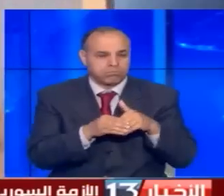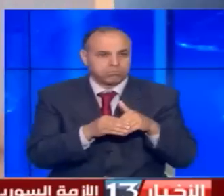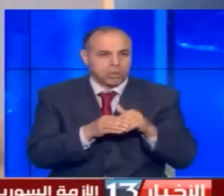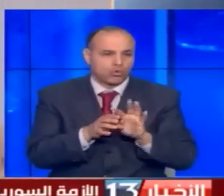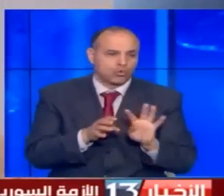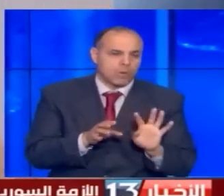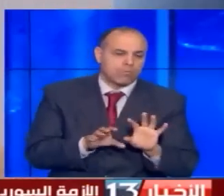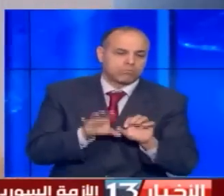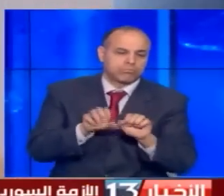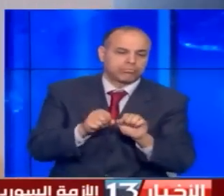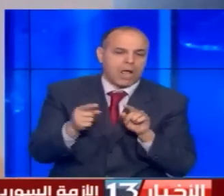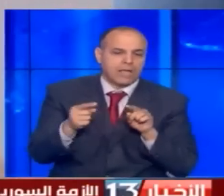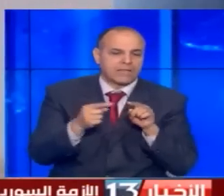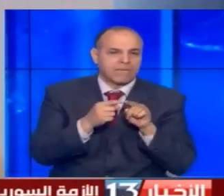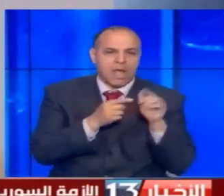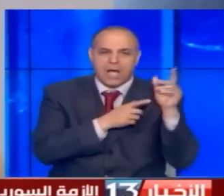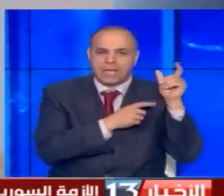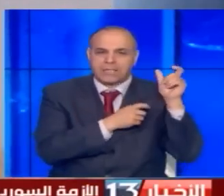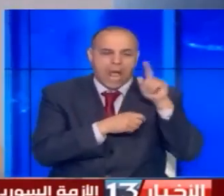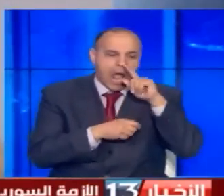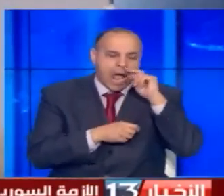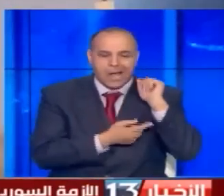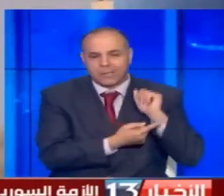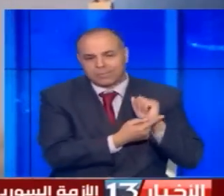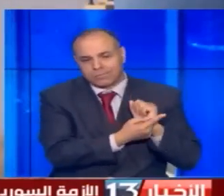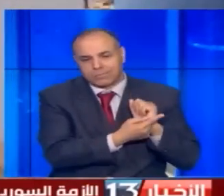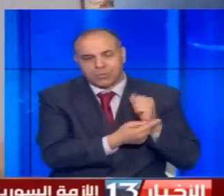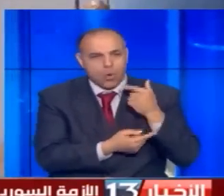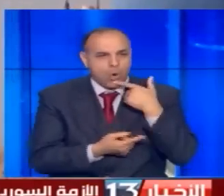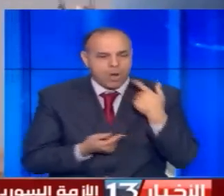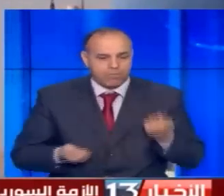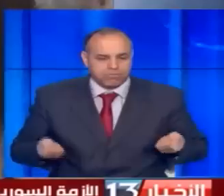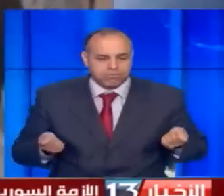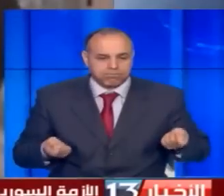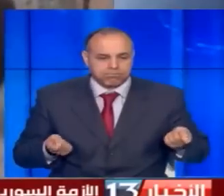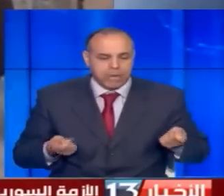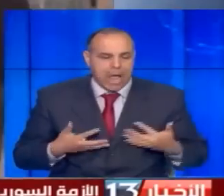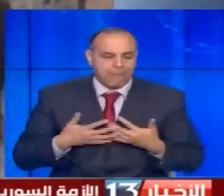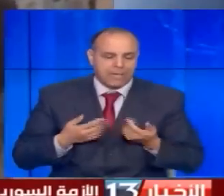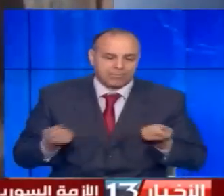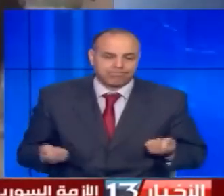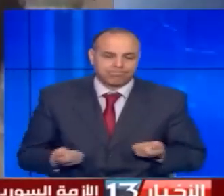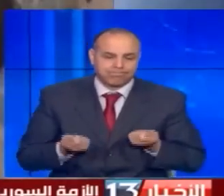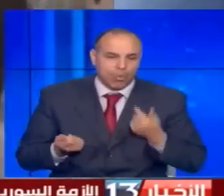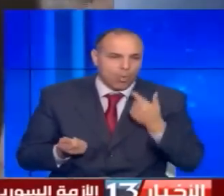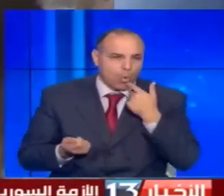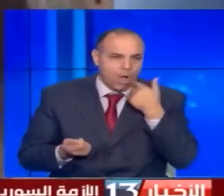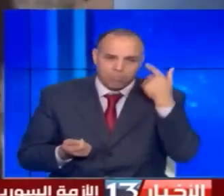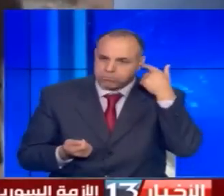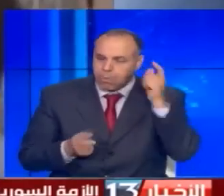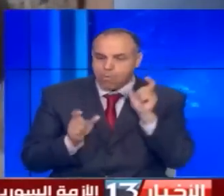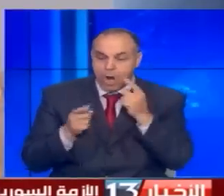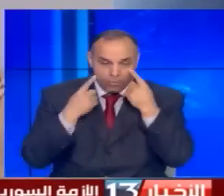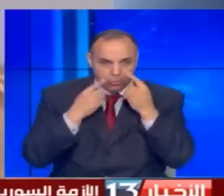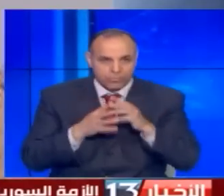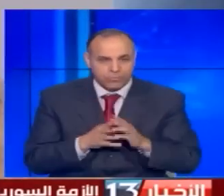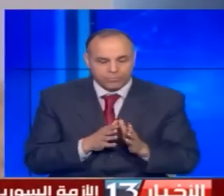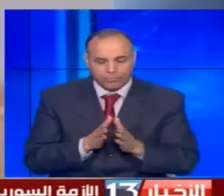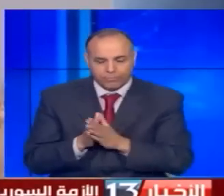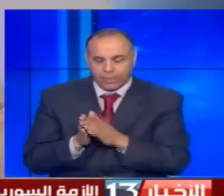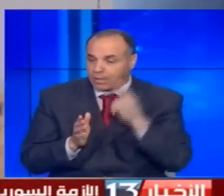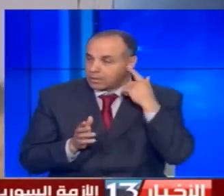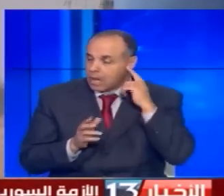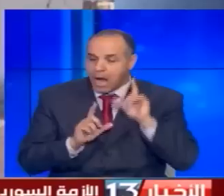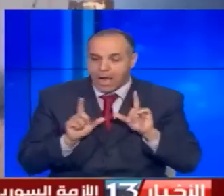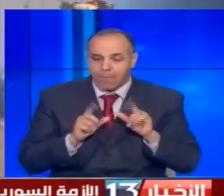الشمال السوري واستهداف مسلحين أكراد تلقوا تدريبا عسكريا أمريكيا في المنطقة وفق مراقبين. مصادر